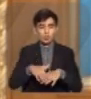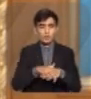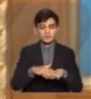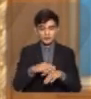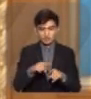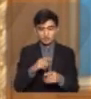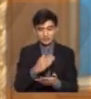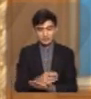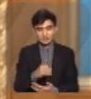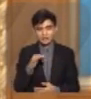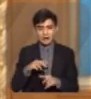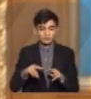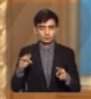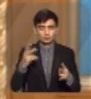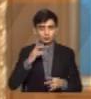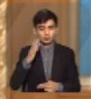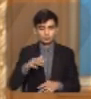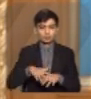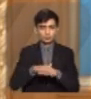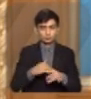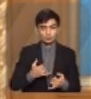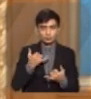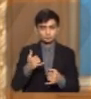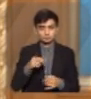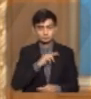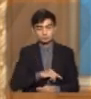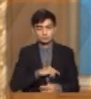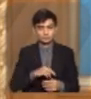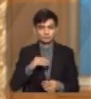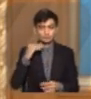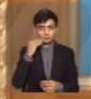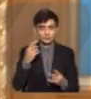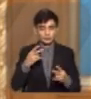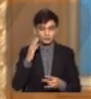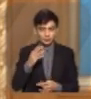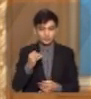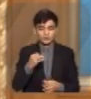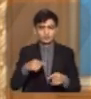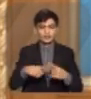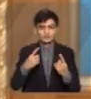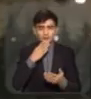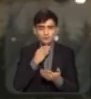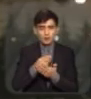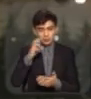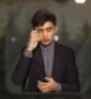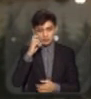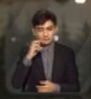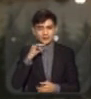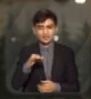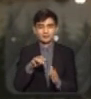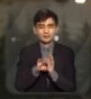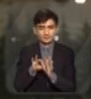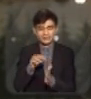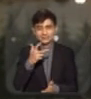поскольку энное количество лет они отработали в министерстве и внесли свой вклад в развитие своего государства. Отобранным